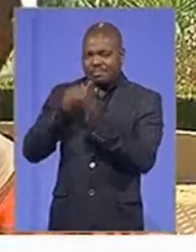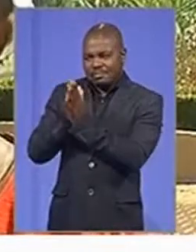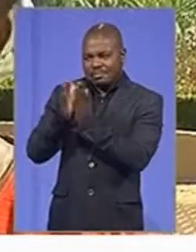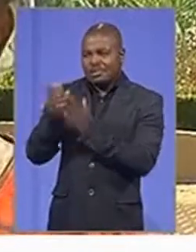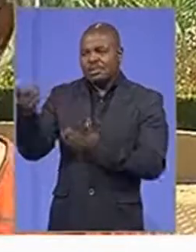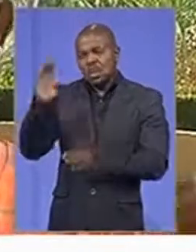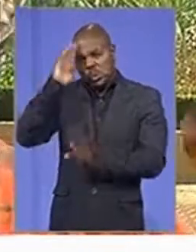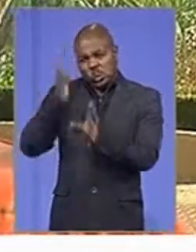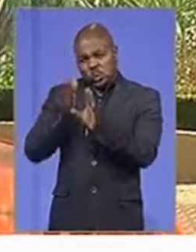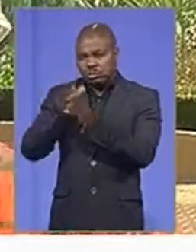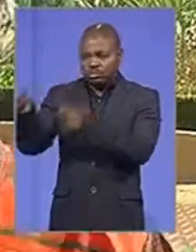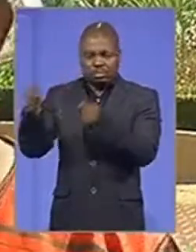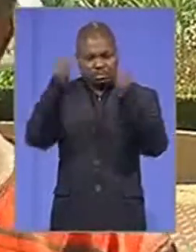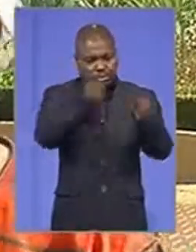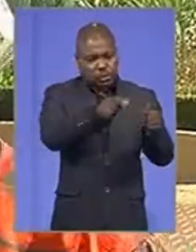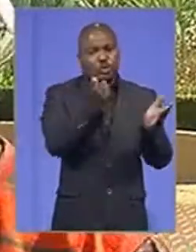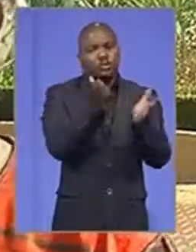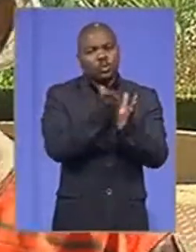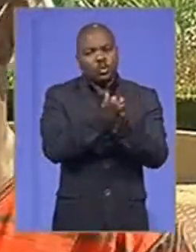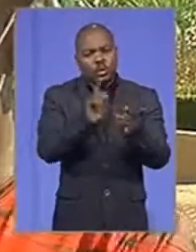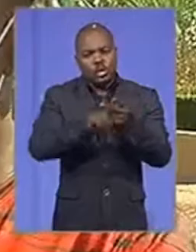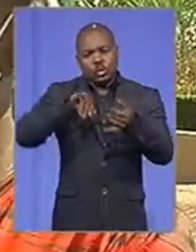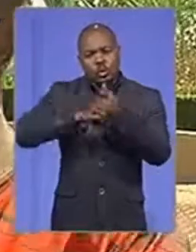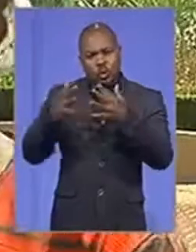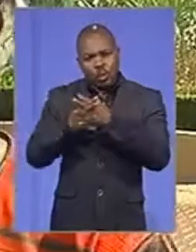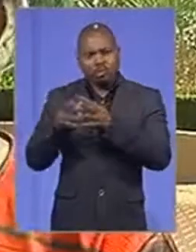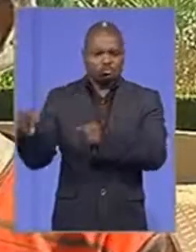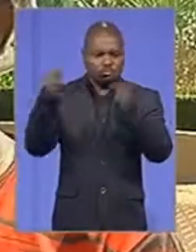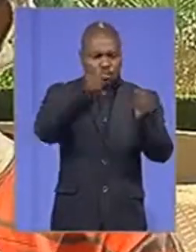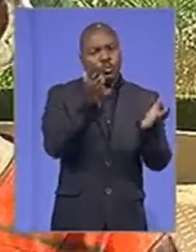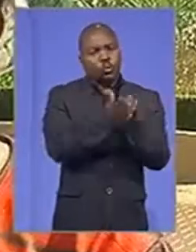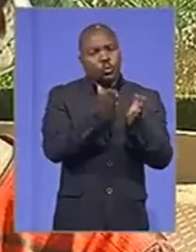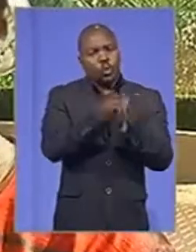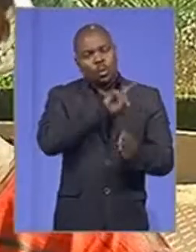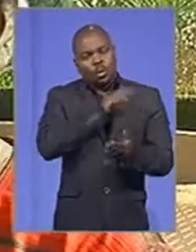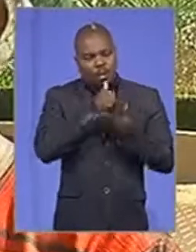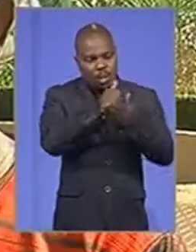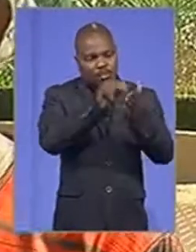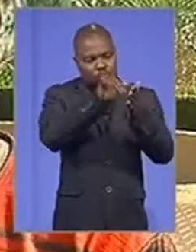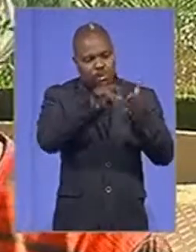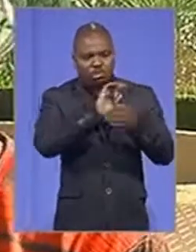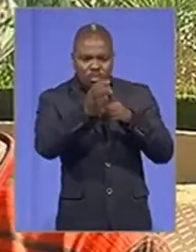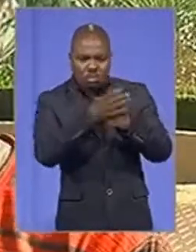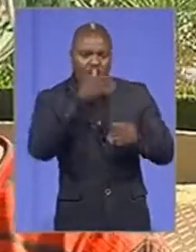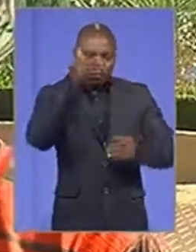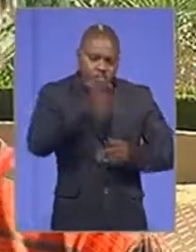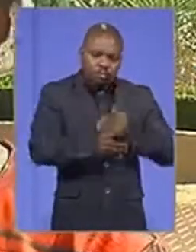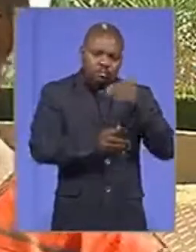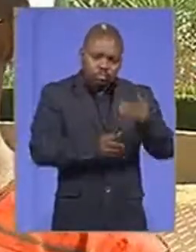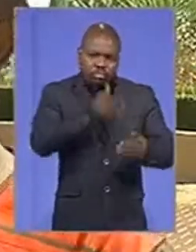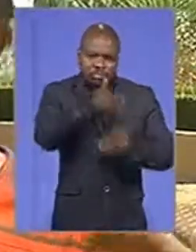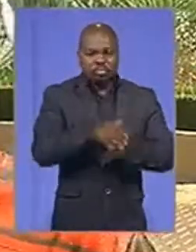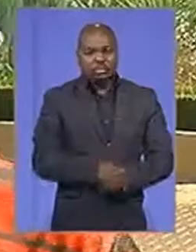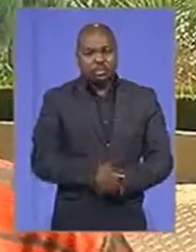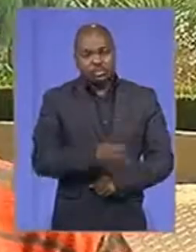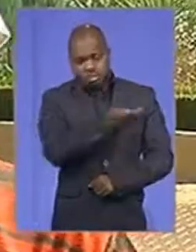tsona dingaka tša mogopolo ko dikolong le di social worker gore ba yo netefatša gore ba tlo cancela barutwana ka mehlale mabaka gore ba